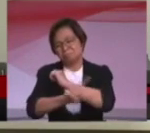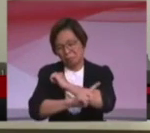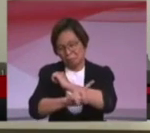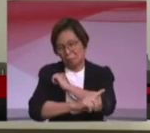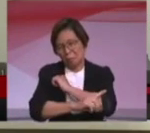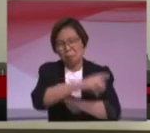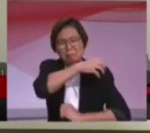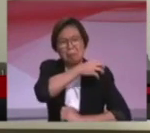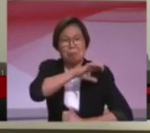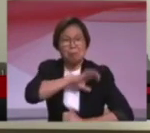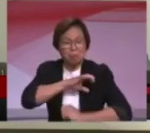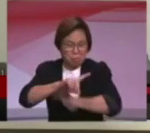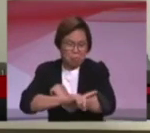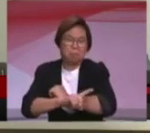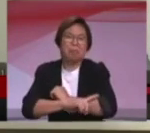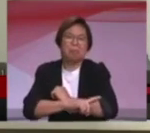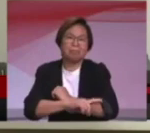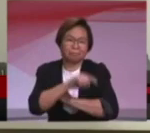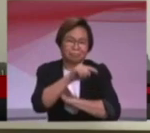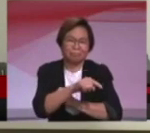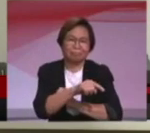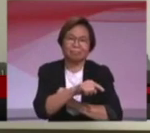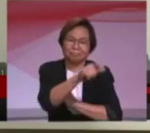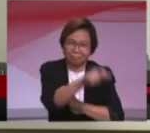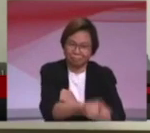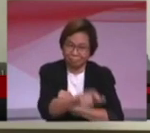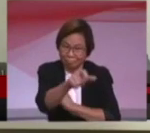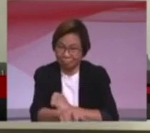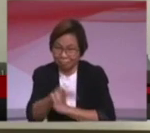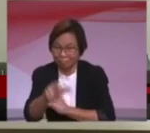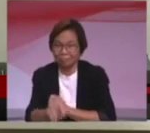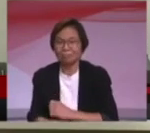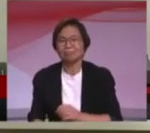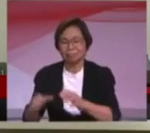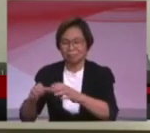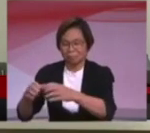berkuasa kepada mereka. Dan seperti saya katakan, task force akan terus